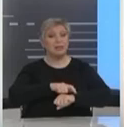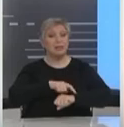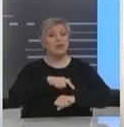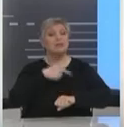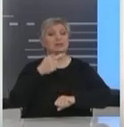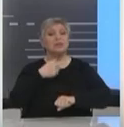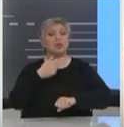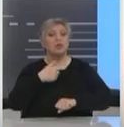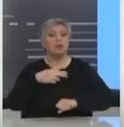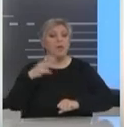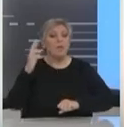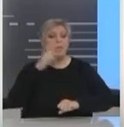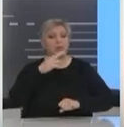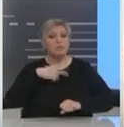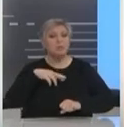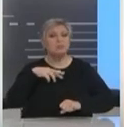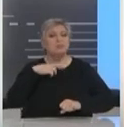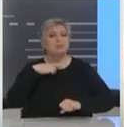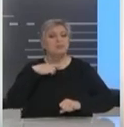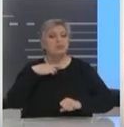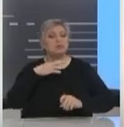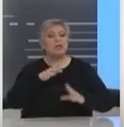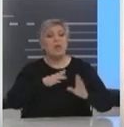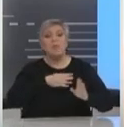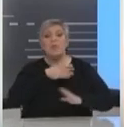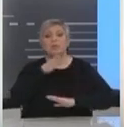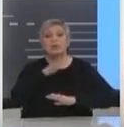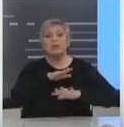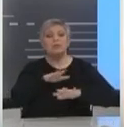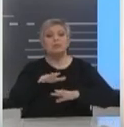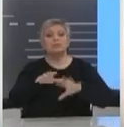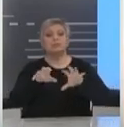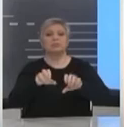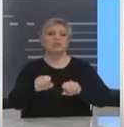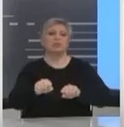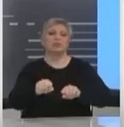του Πρωθυπουργού, ο Παύλος Μελάς, για να πάει να χύσει το αίμα του για τη Μακεδονία.